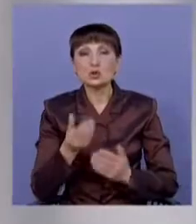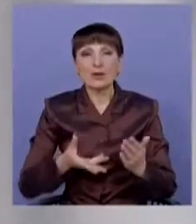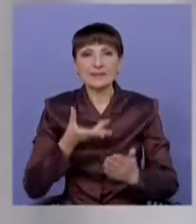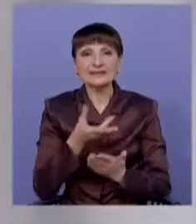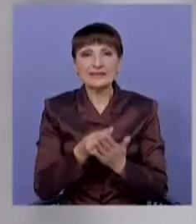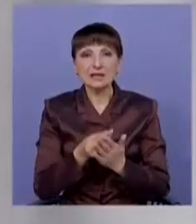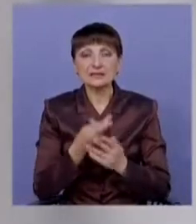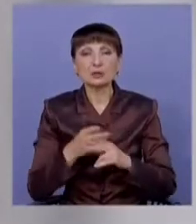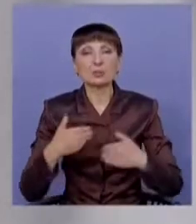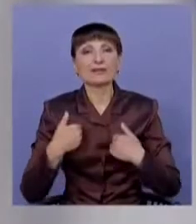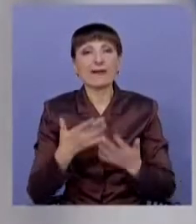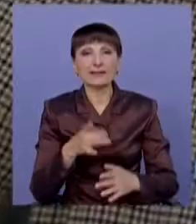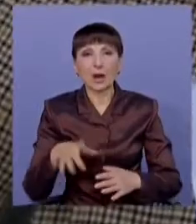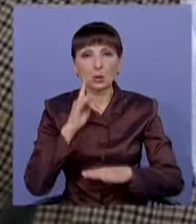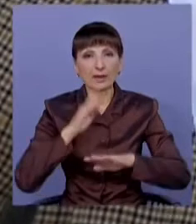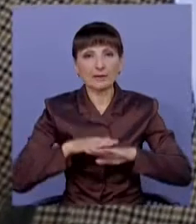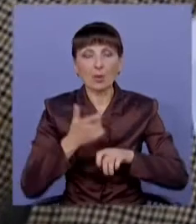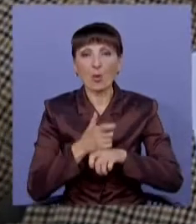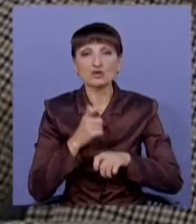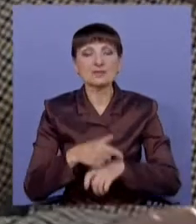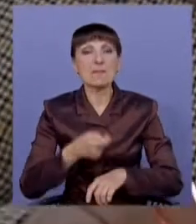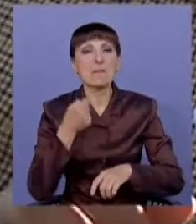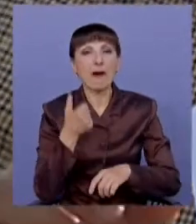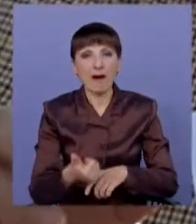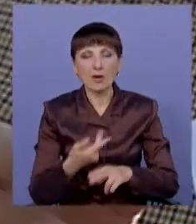компенсации, которую предлагает районный акимат, слишком мала.